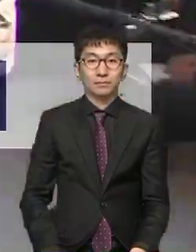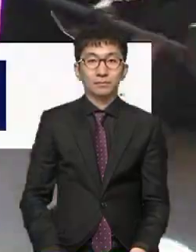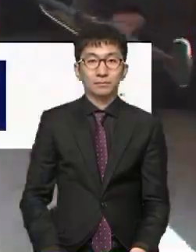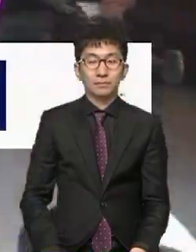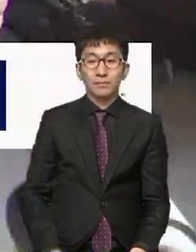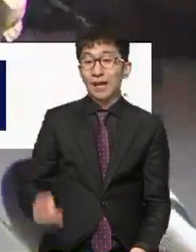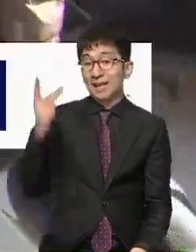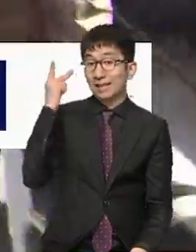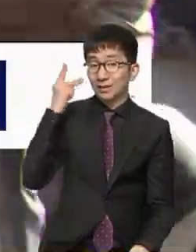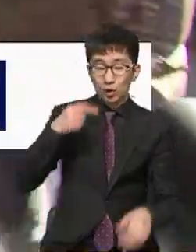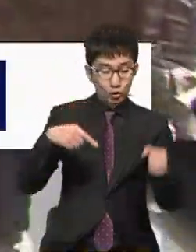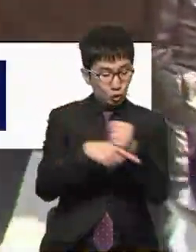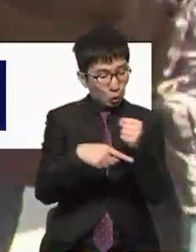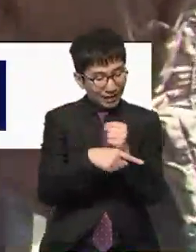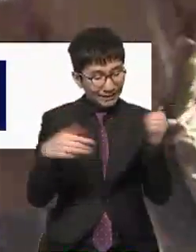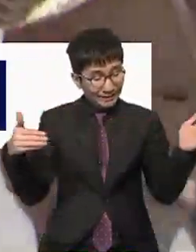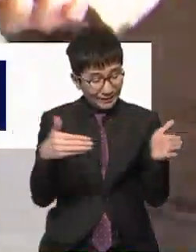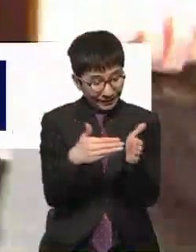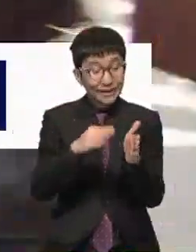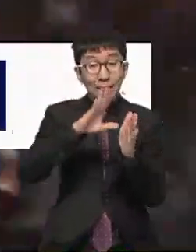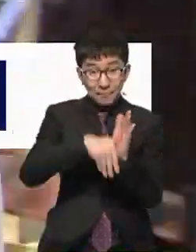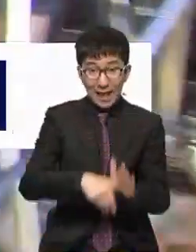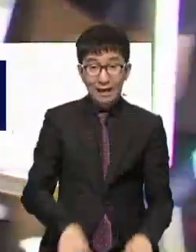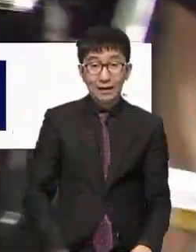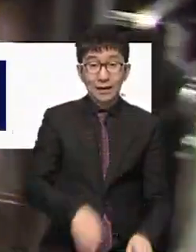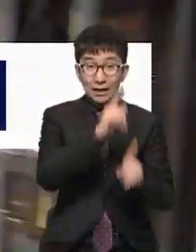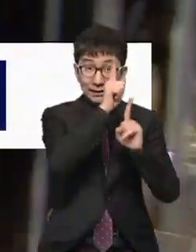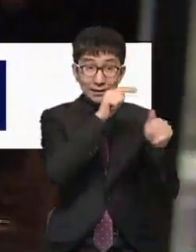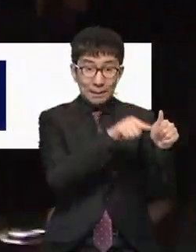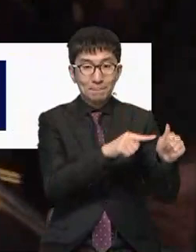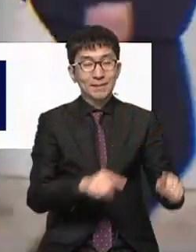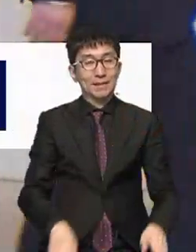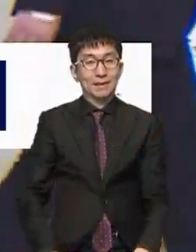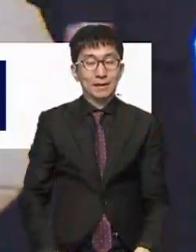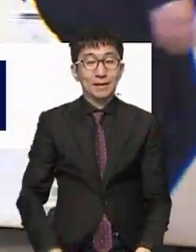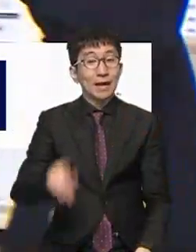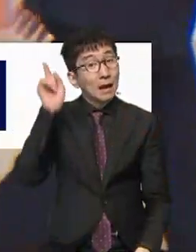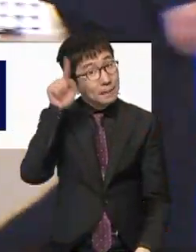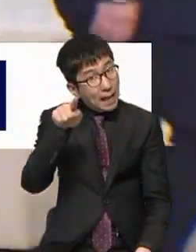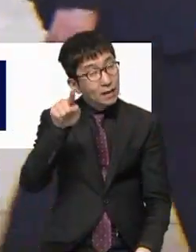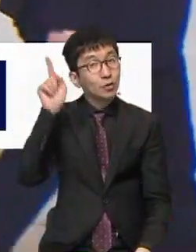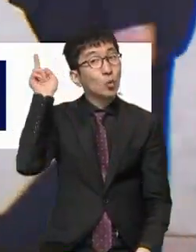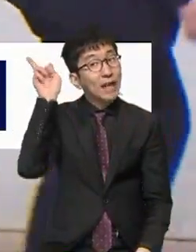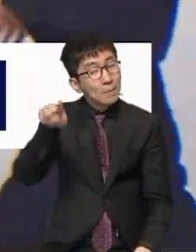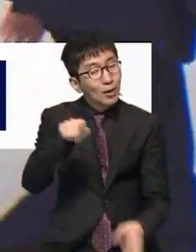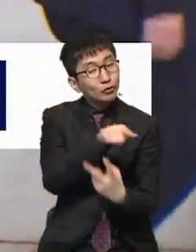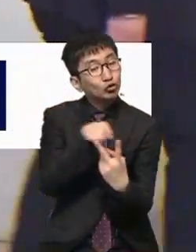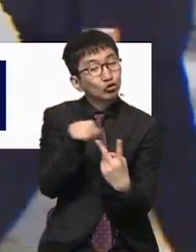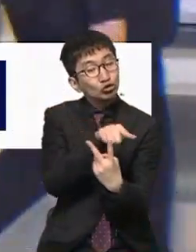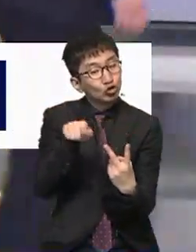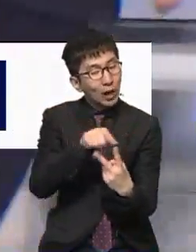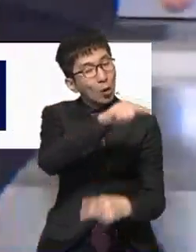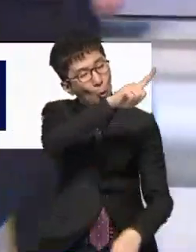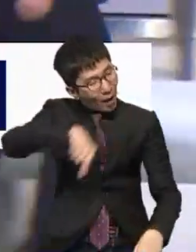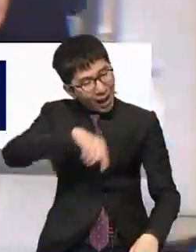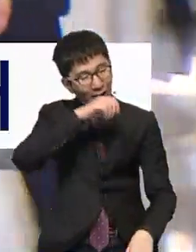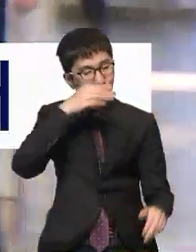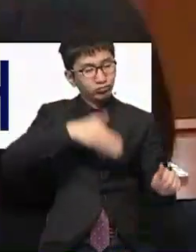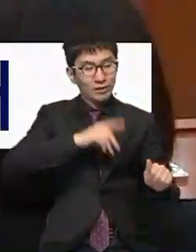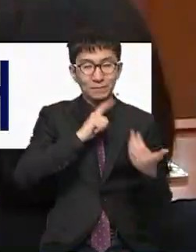그제 조사가 끝날 무렵 검찰은 이재명 민주당 대표에게 내일과 모레 중 하루 추가 출석을